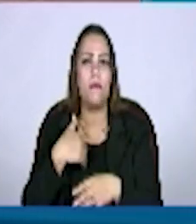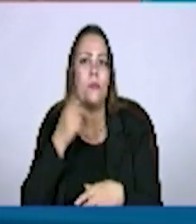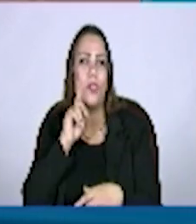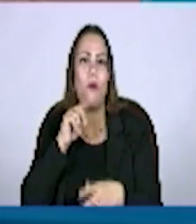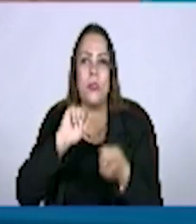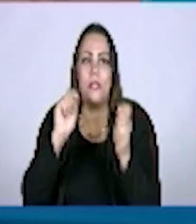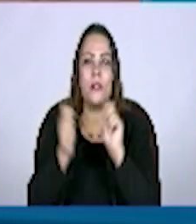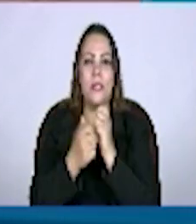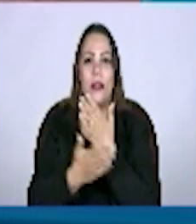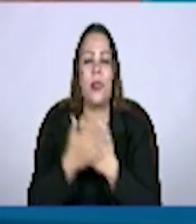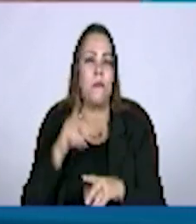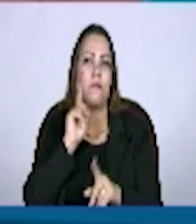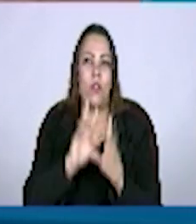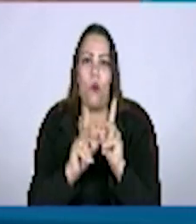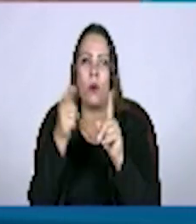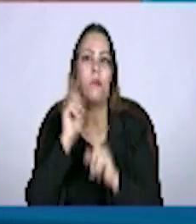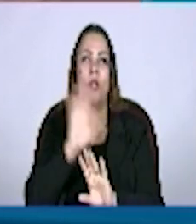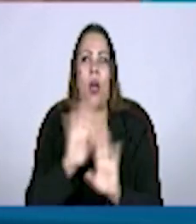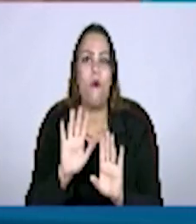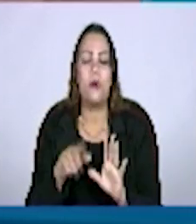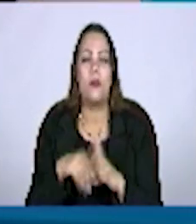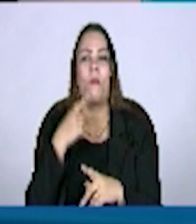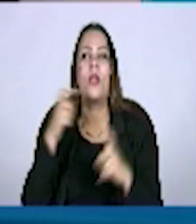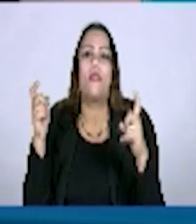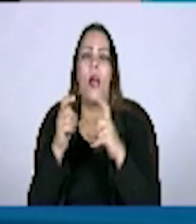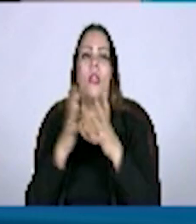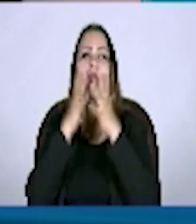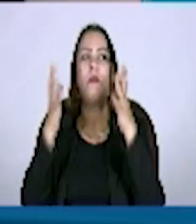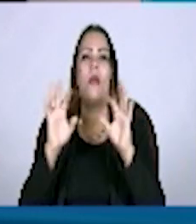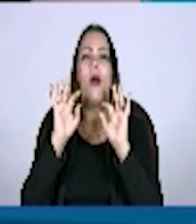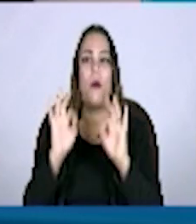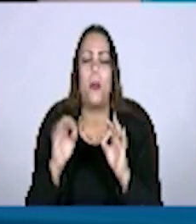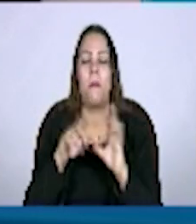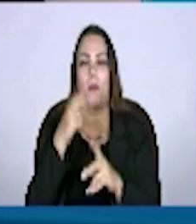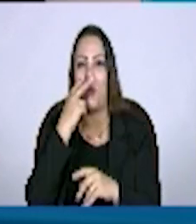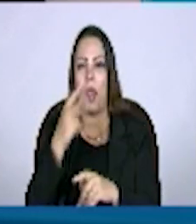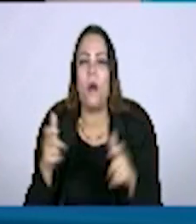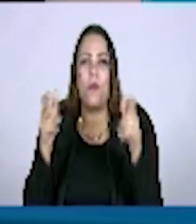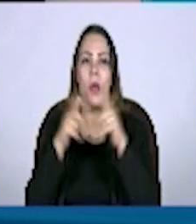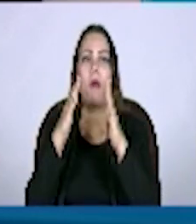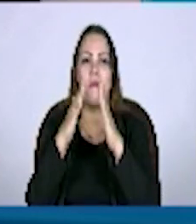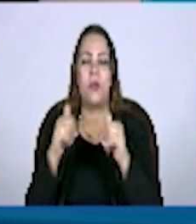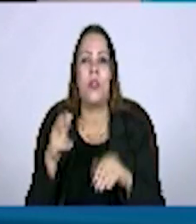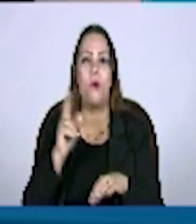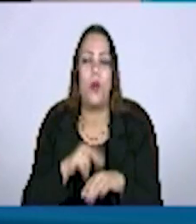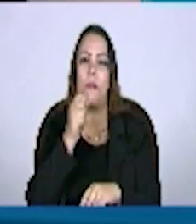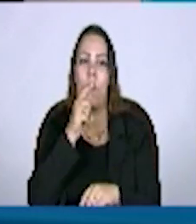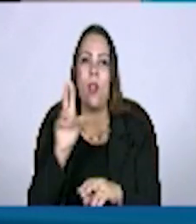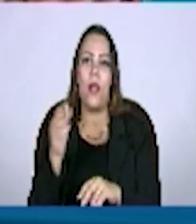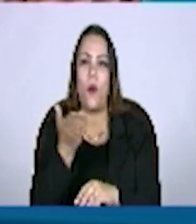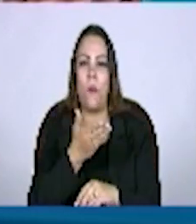التجديد والتغيير والتطوير اعتقد ان ده تحدي كبير جدا بيواجهوا المجتمع المصري وزي ما قلت